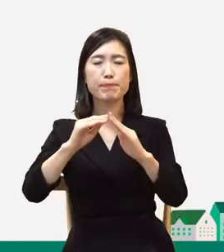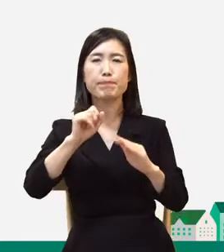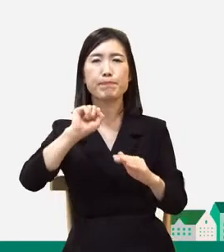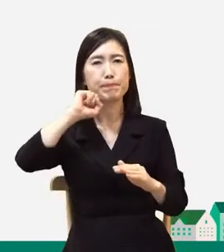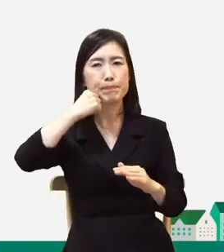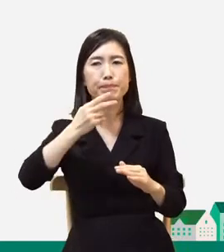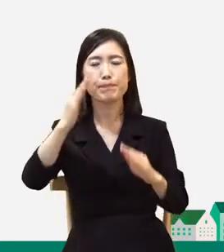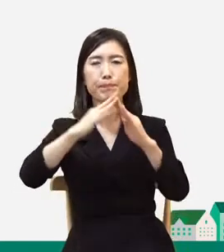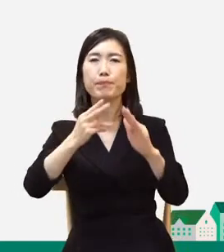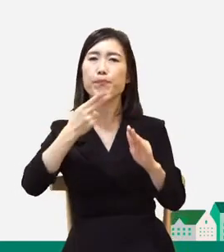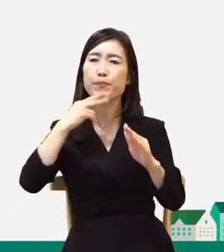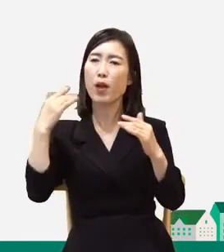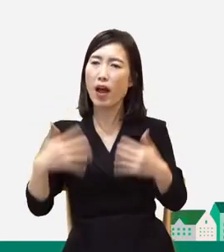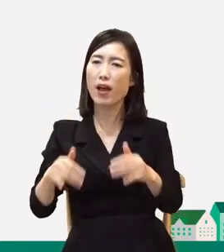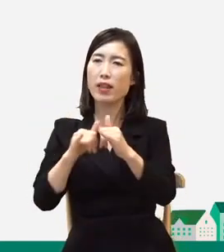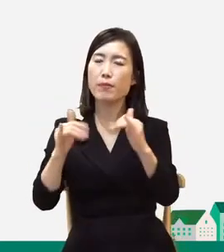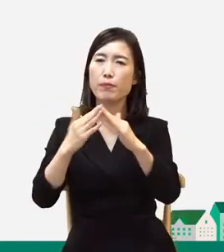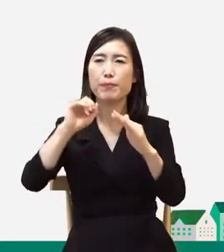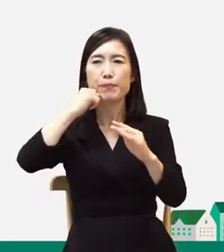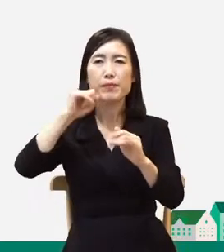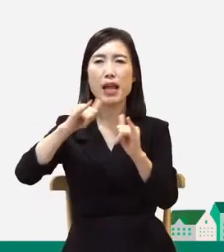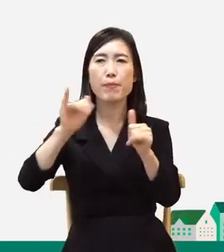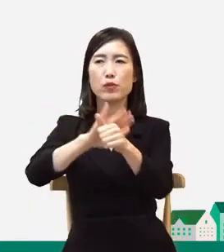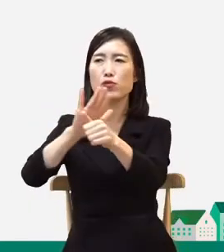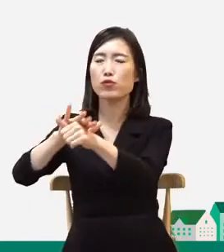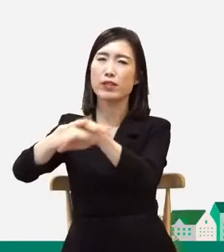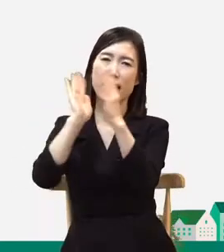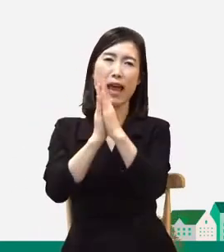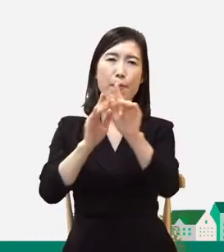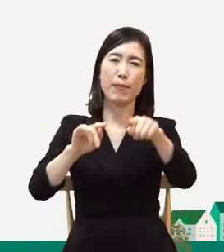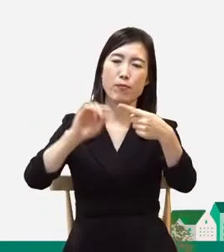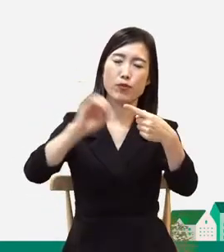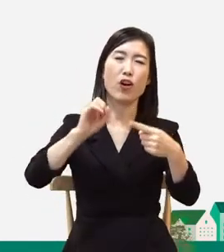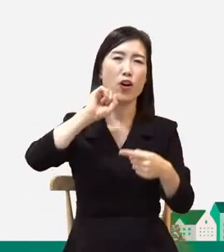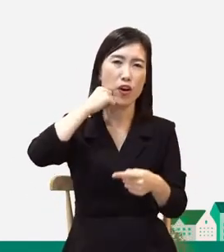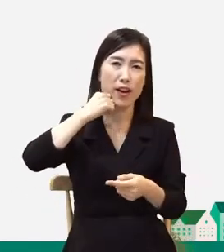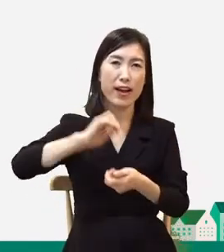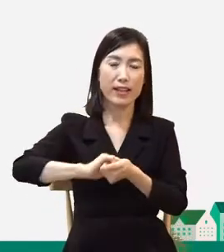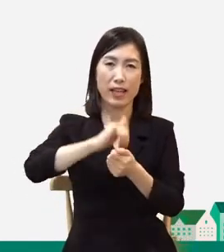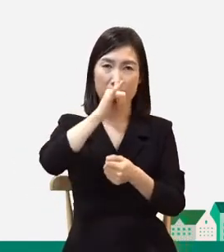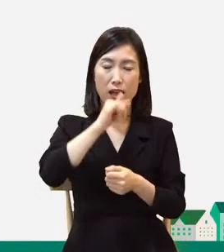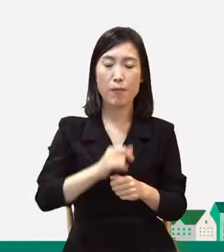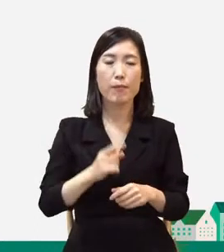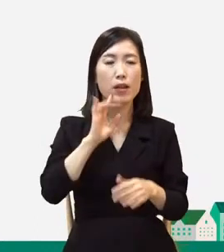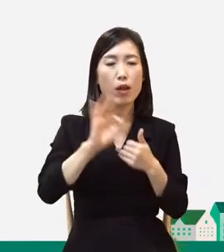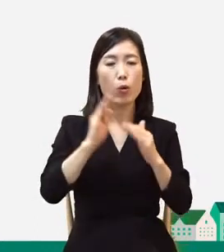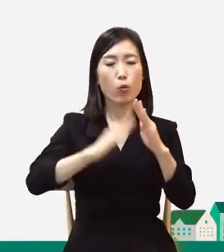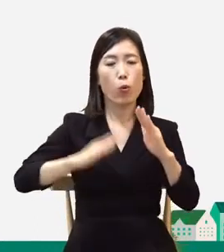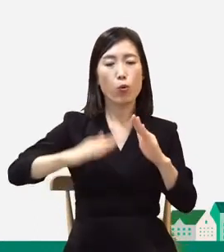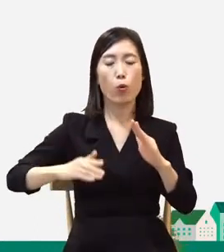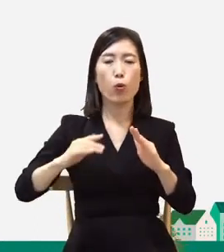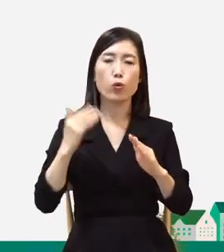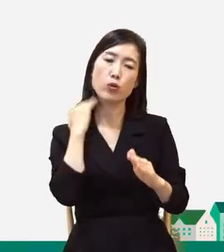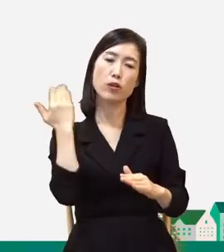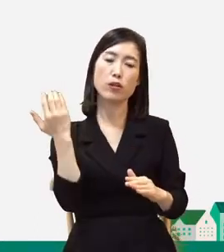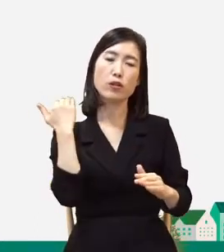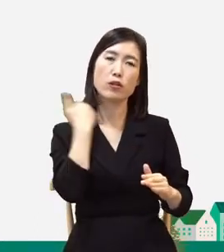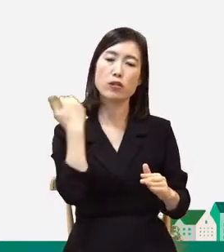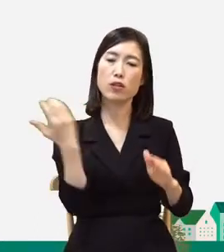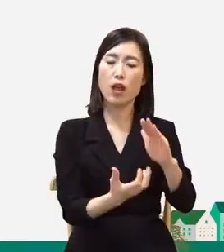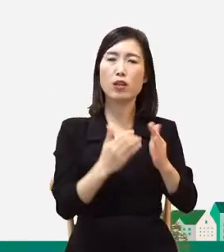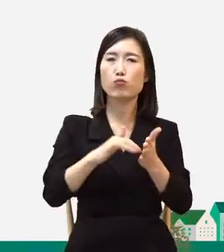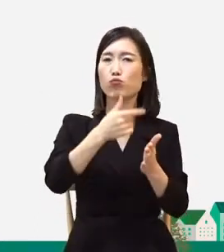공급이 되고 있는데 이거 지원주택으로만 갈 수도 없는 상황에서 이 공공임대주택 물량이 적으면 좀 사회주택이나